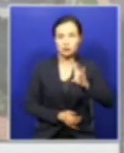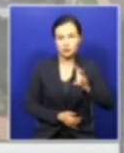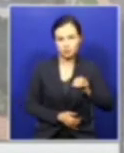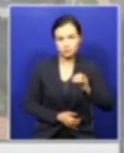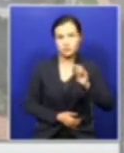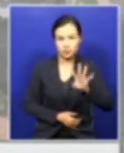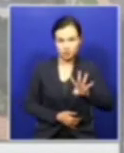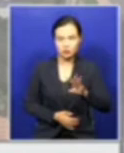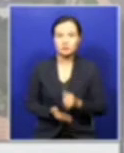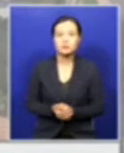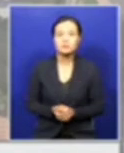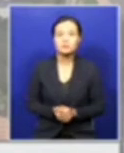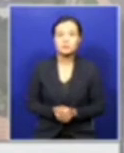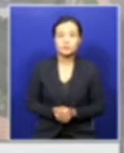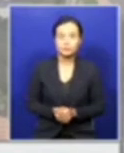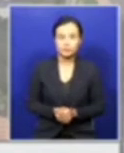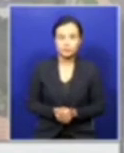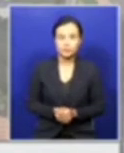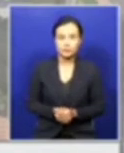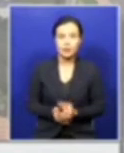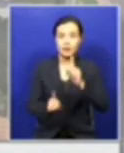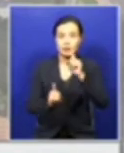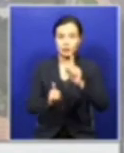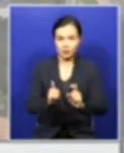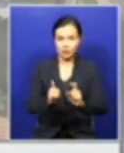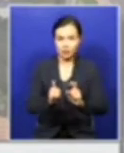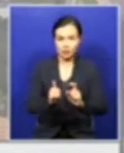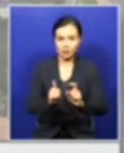รายอัตราการเสียชีวิตคิดเป็น